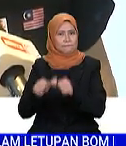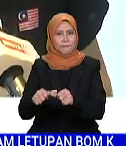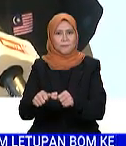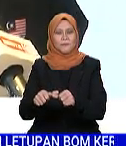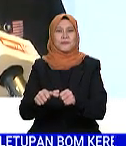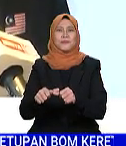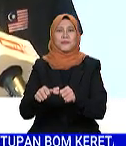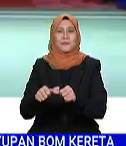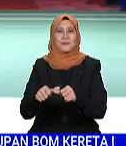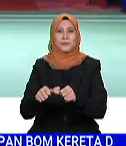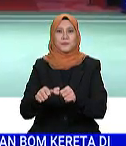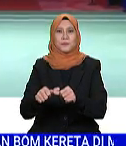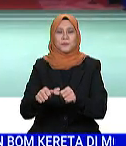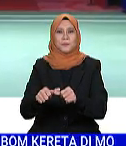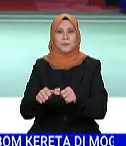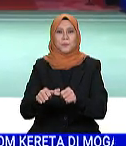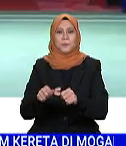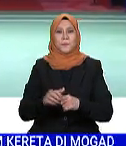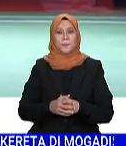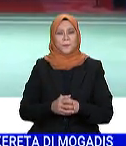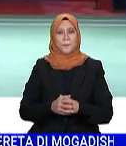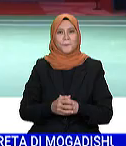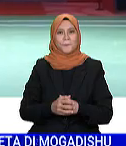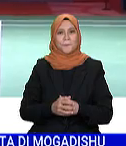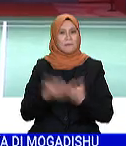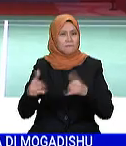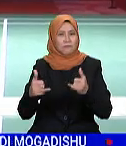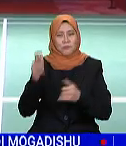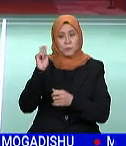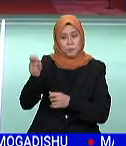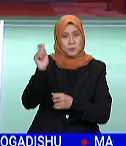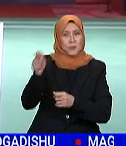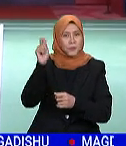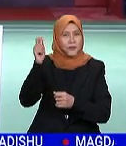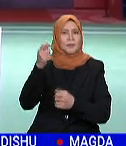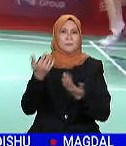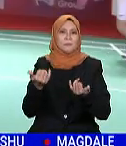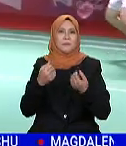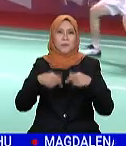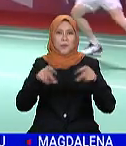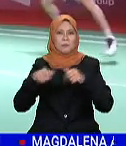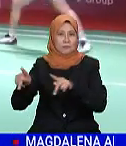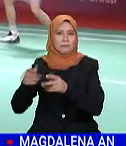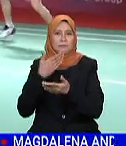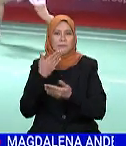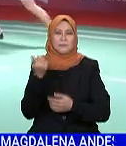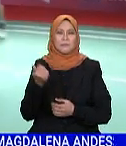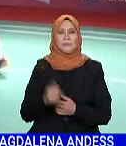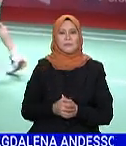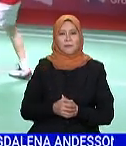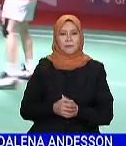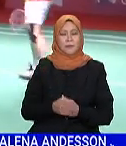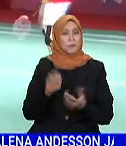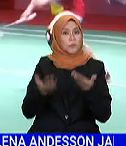or more firm, I say then maybe got slightly advantage ya. Kemenangan ini buat mereka tak